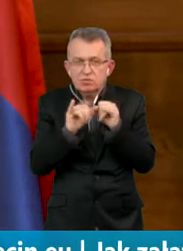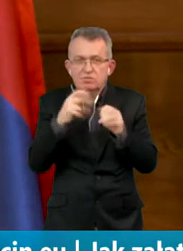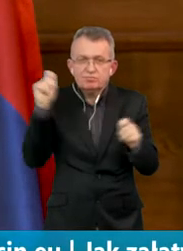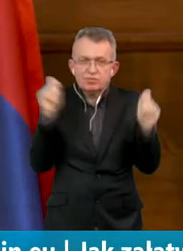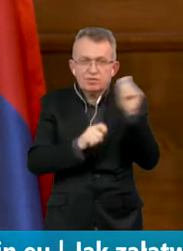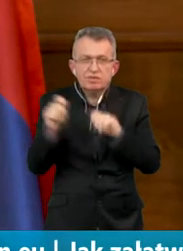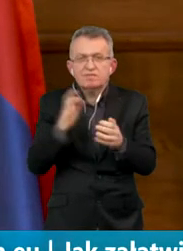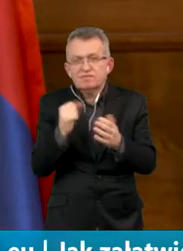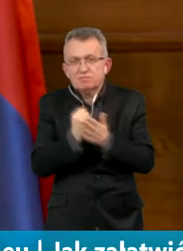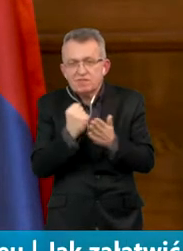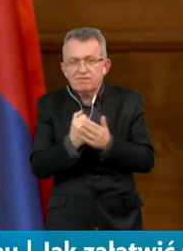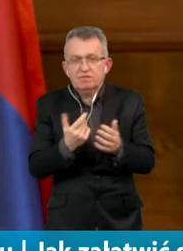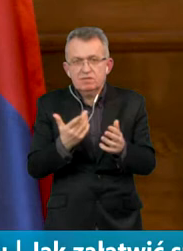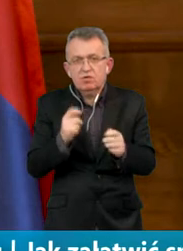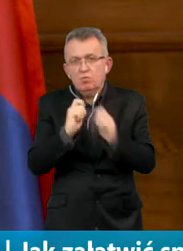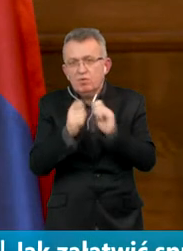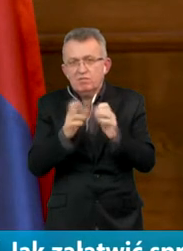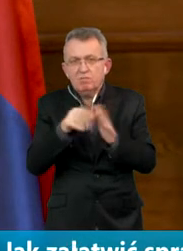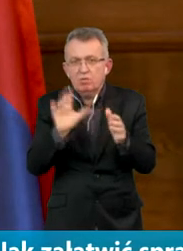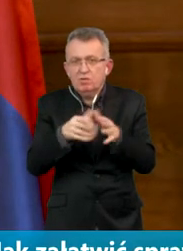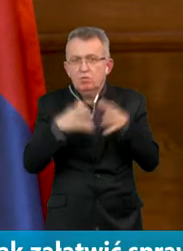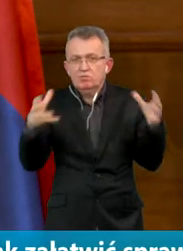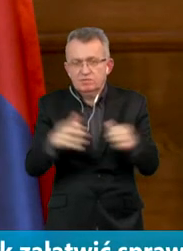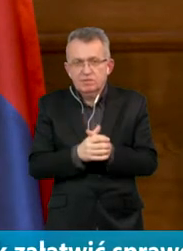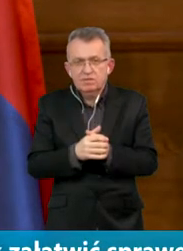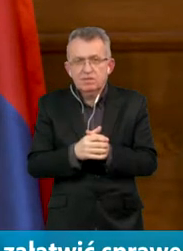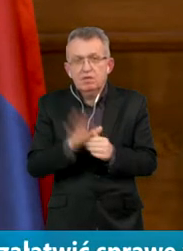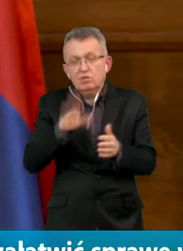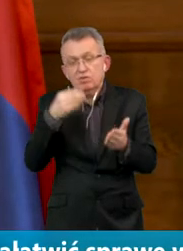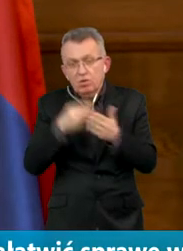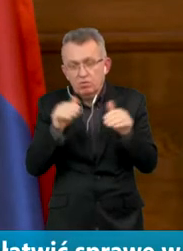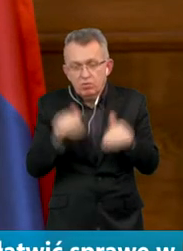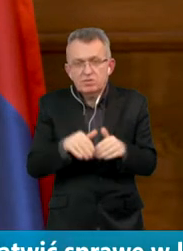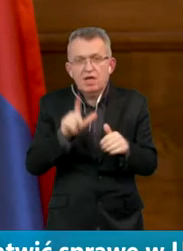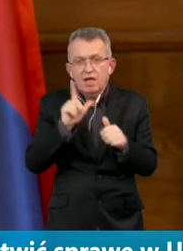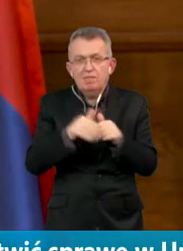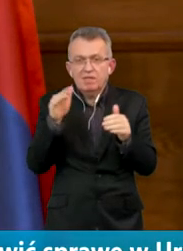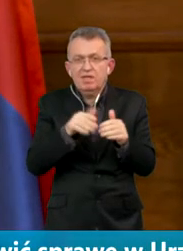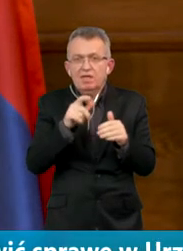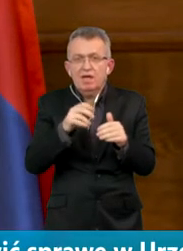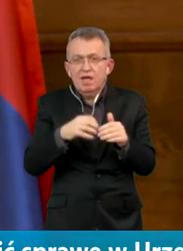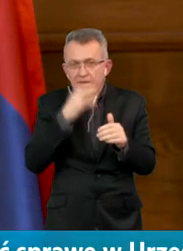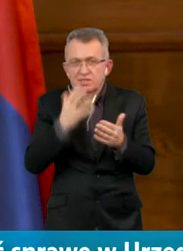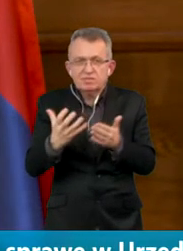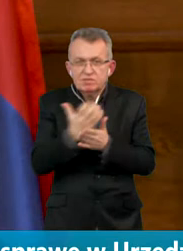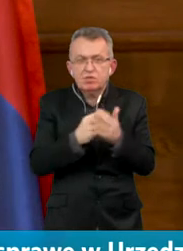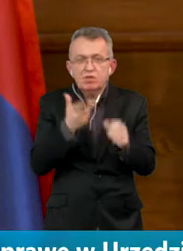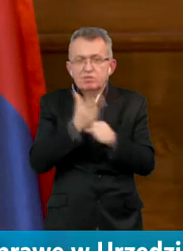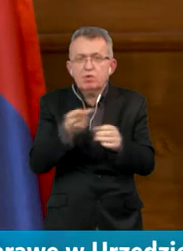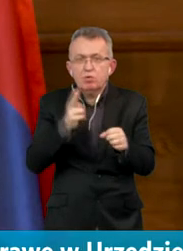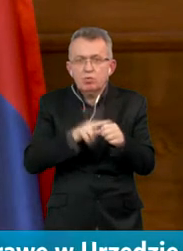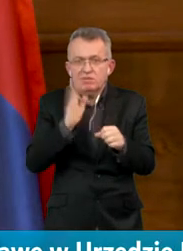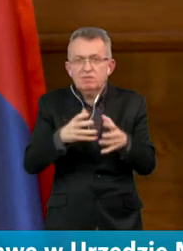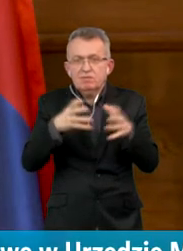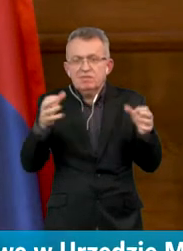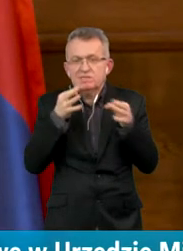sprawach komunikacji? Mamy rozległe miasto. Mogło być płatne, choć mniej niż strefa i zbierałyby samochody, których będzie przypływać. Nie ma